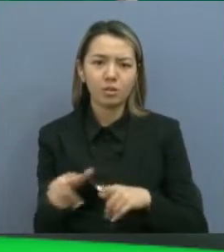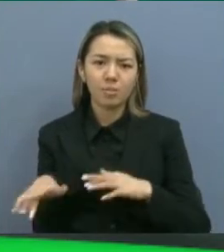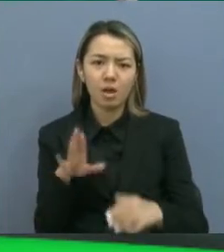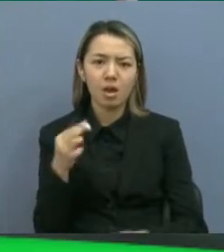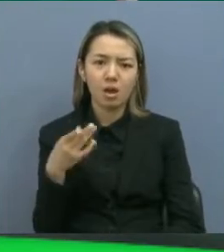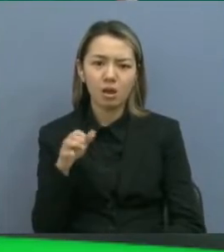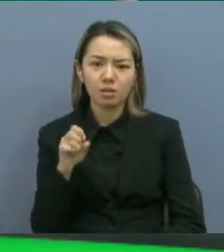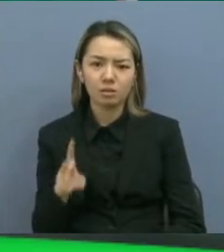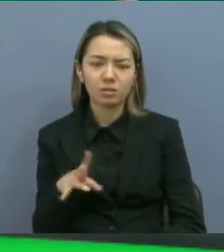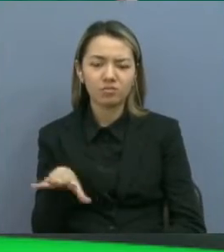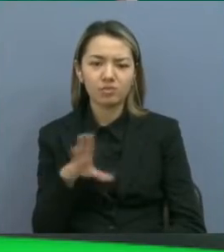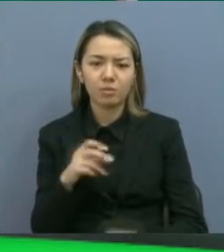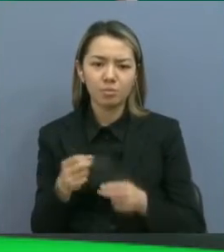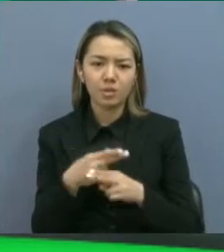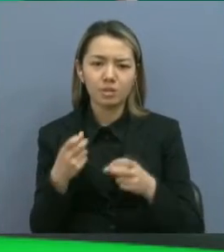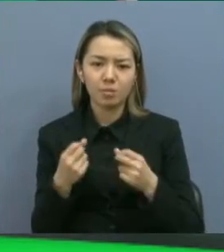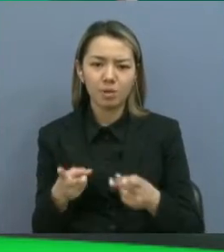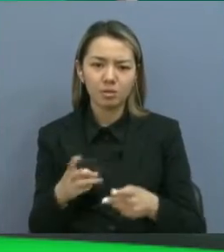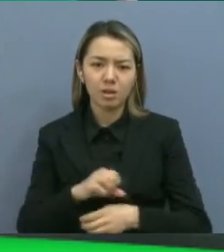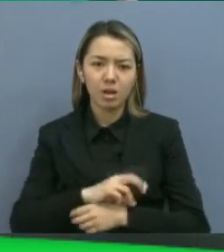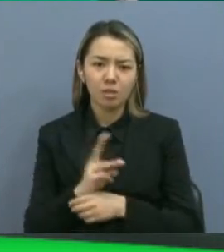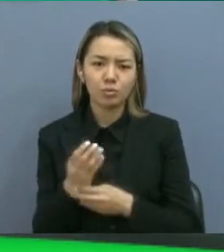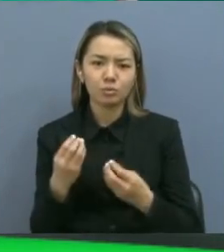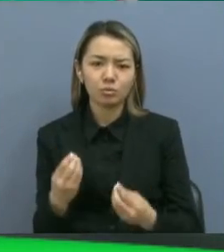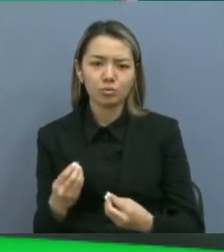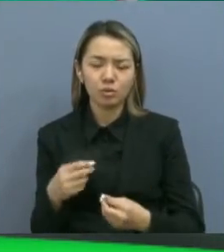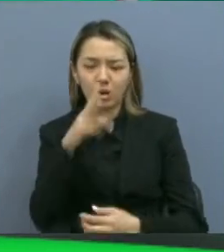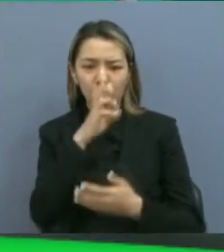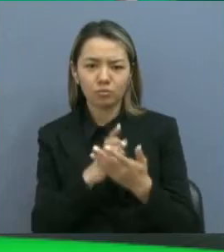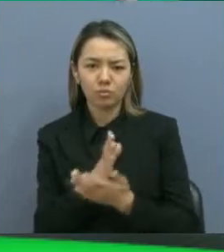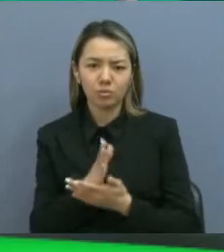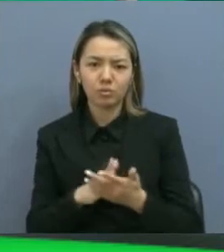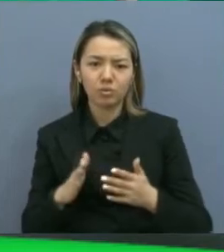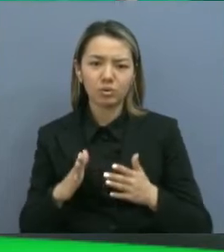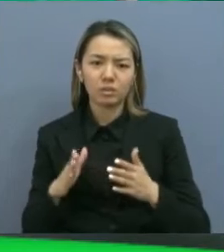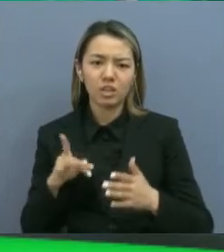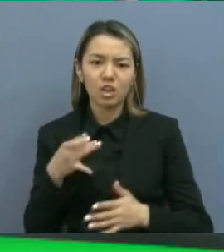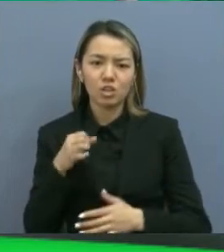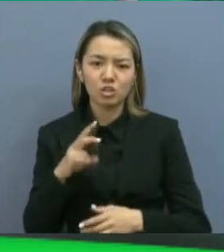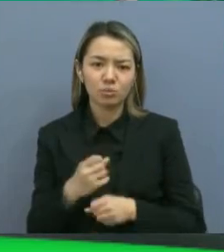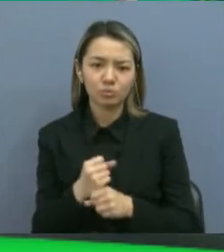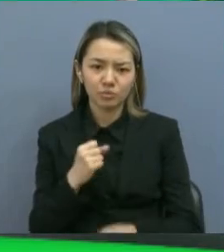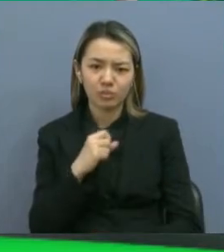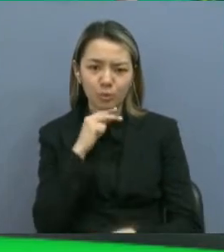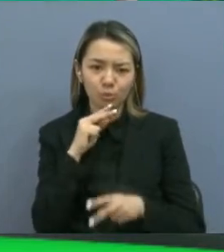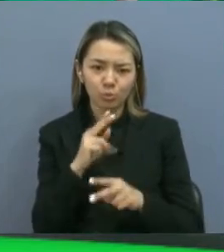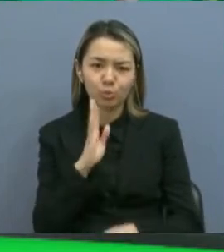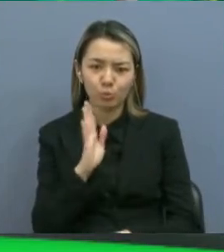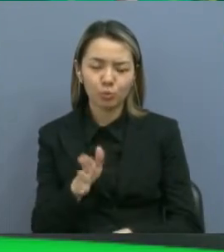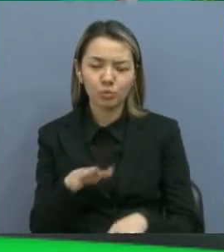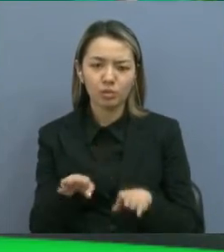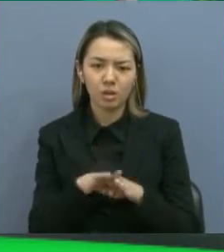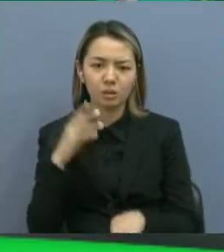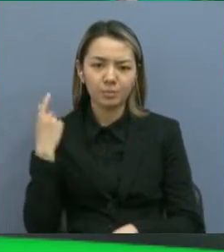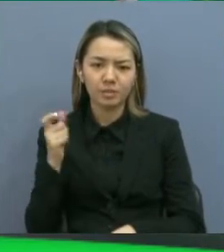карантин жағдайында қоғамның қауіпсіздігін қамтамасыз ету үшін және мемлекетте төтенше жағдай режимін сақтау үшін қажет. Осылайша